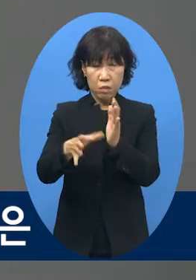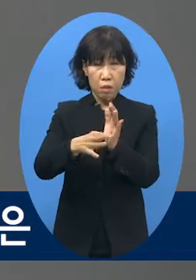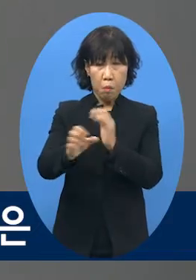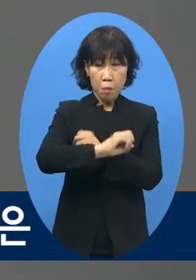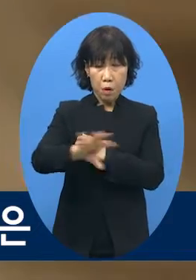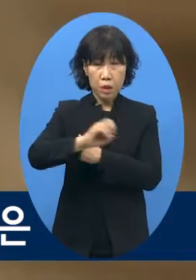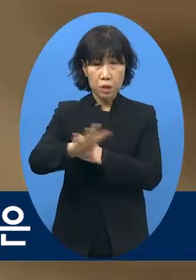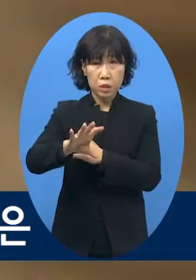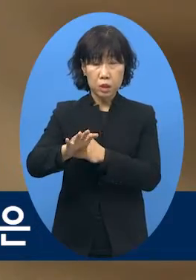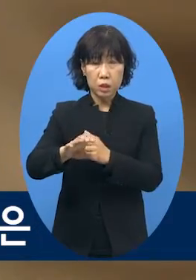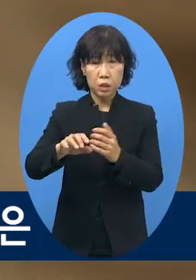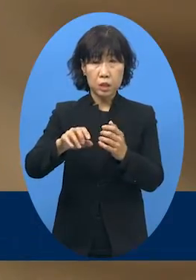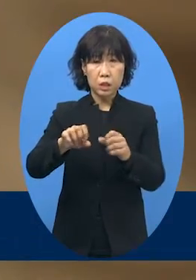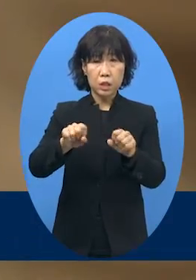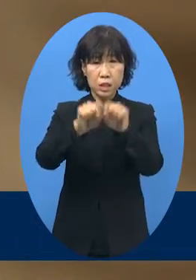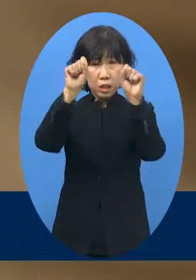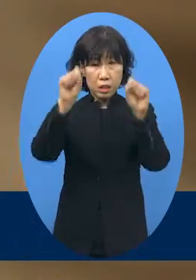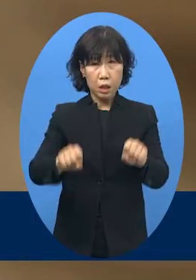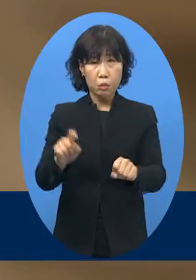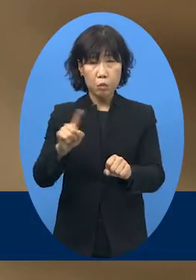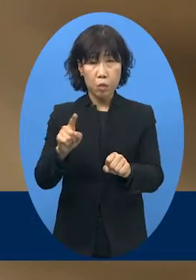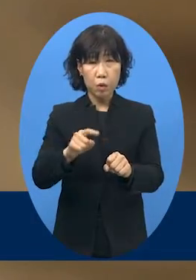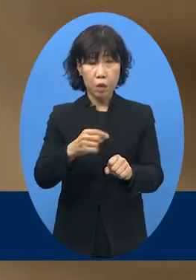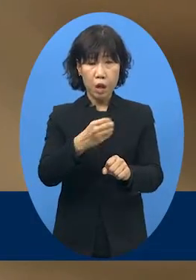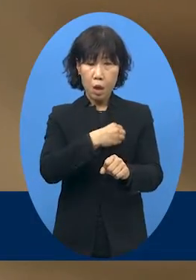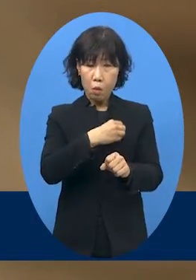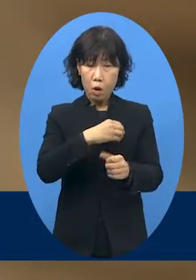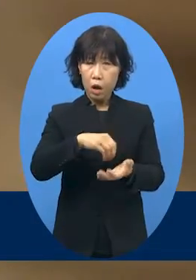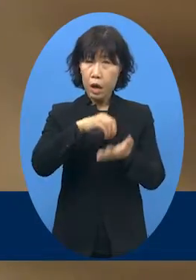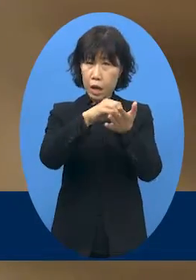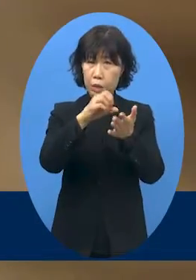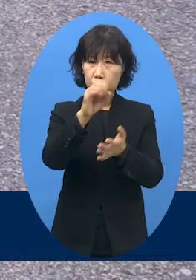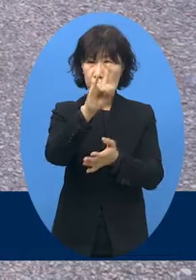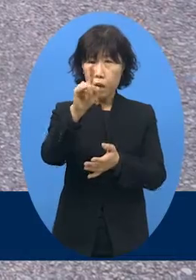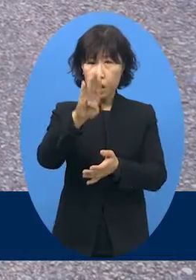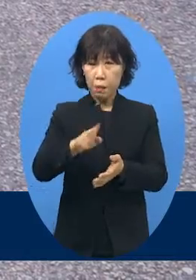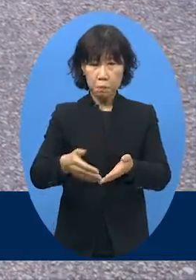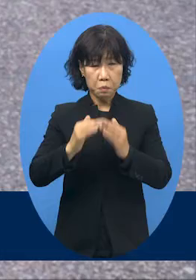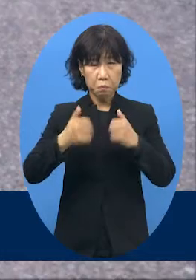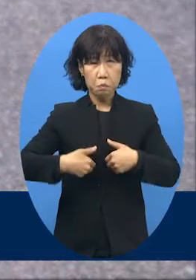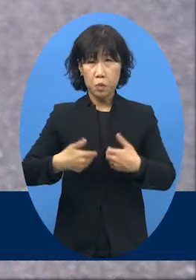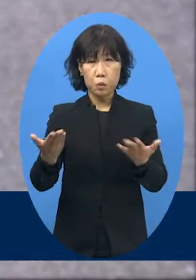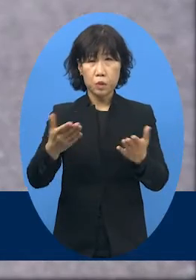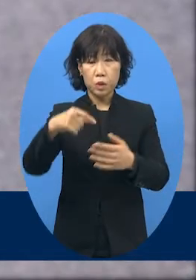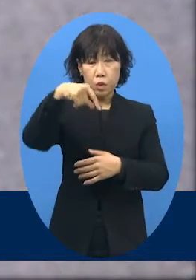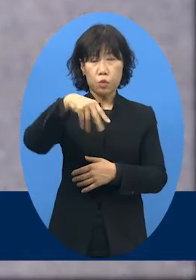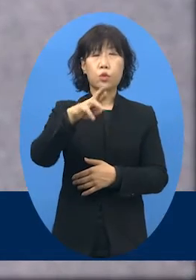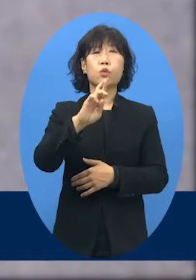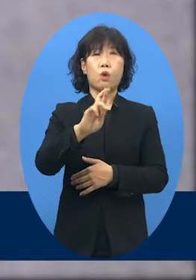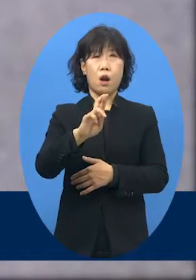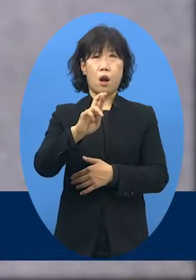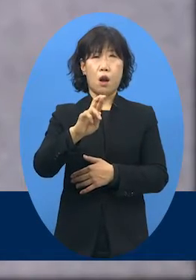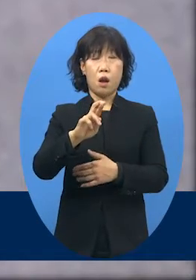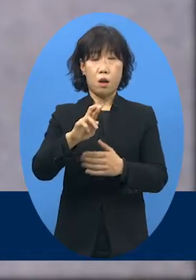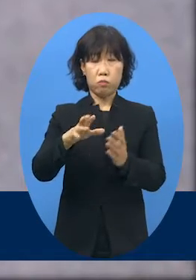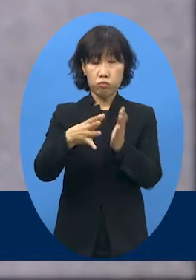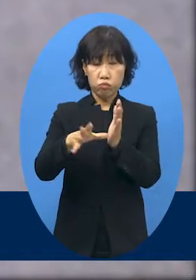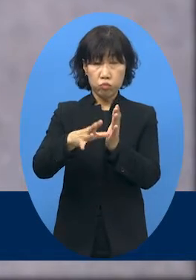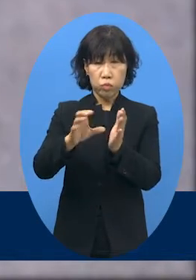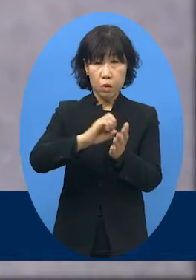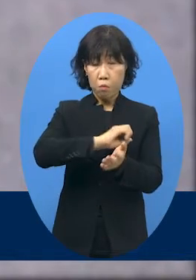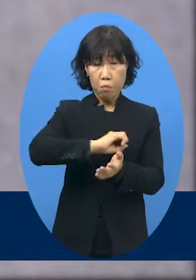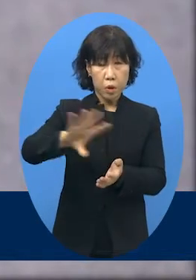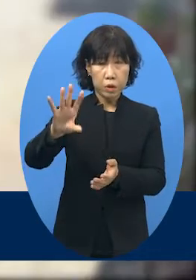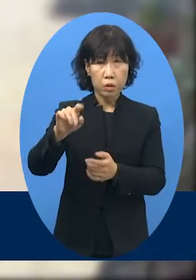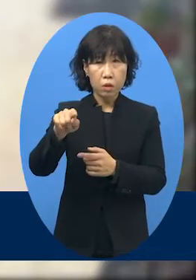운영 시스템 구축사업은 인터넷 사이트 가입이나 모바일 앱 설치 등이 필요 없이 qr 코드를 통해 배출 신청이